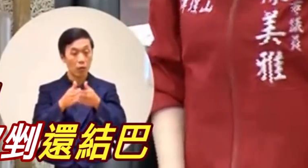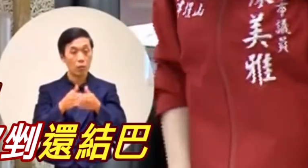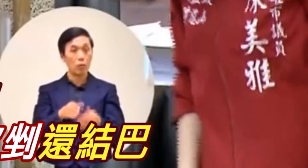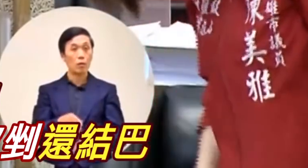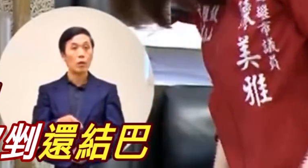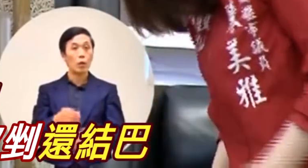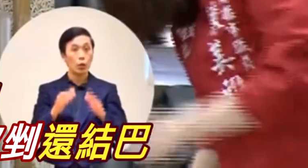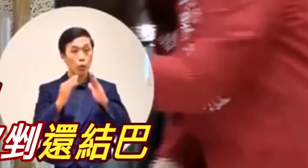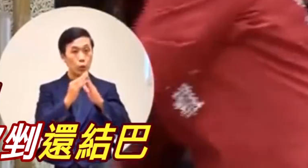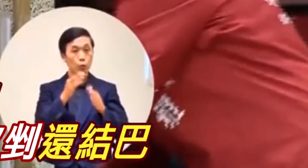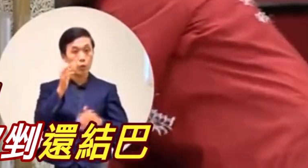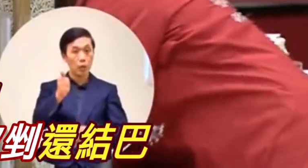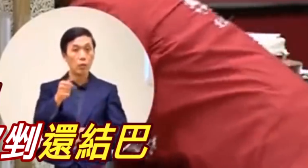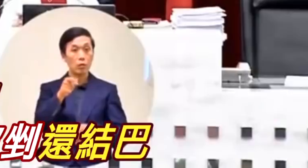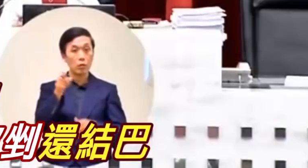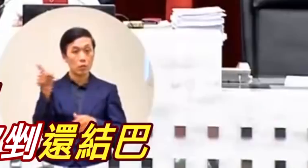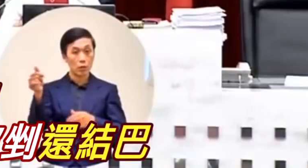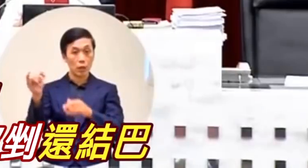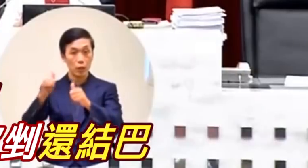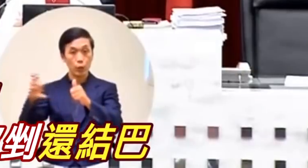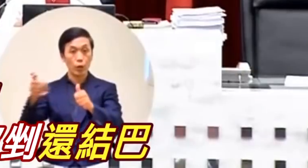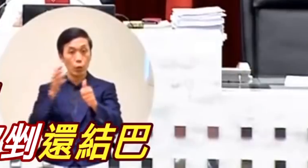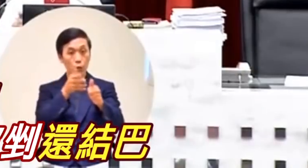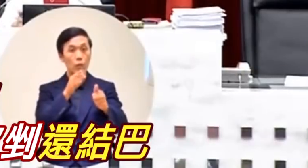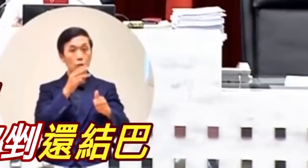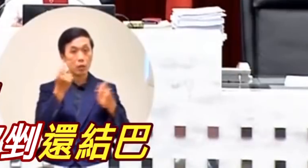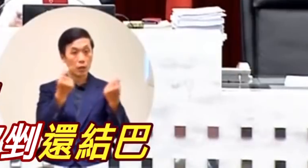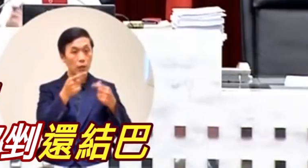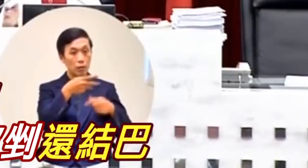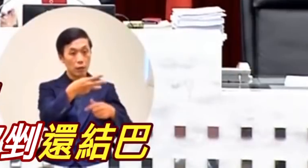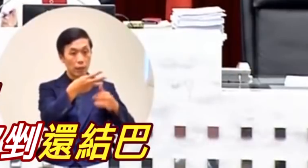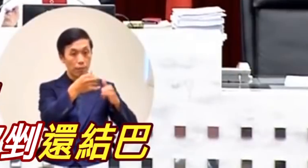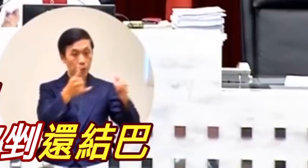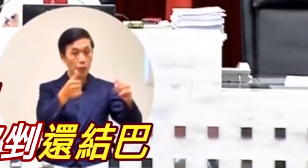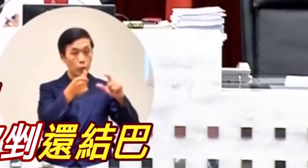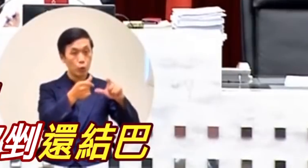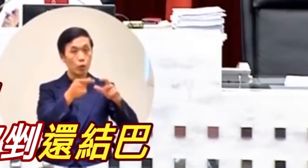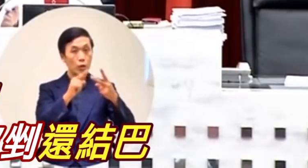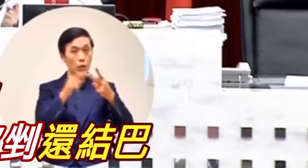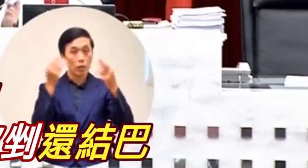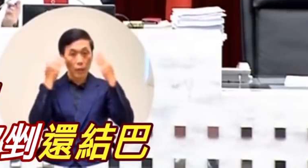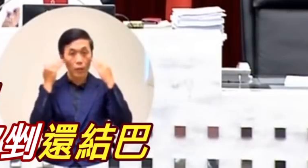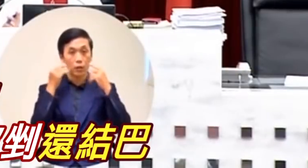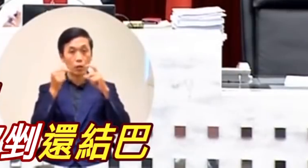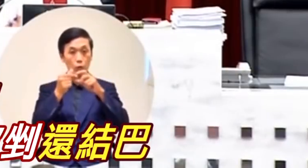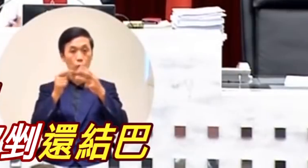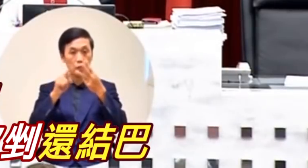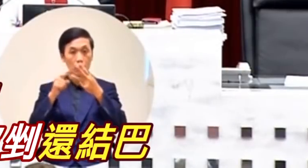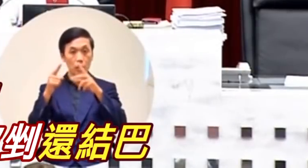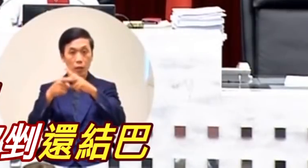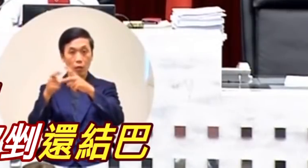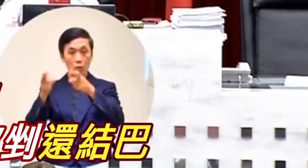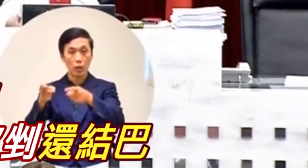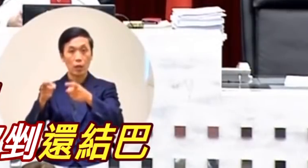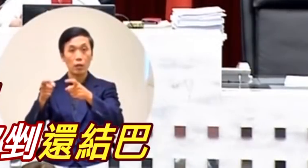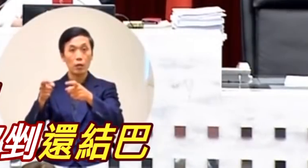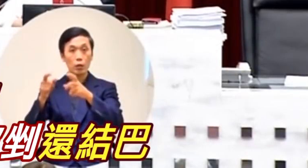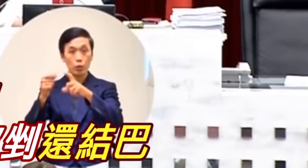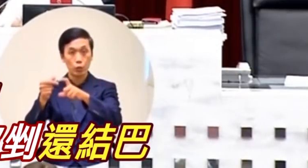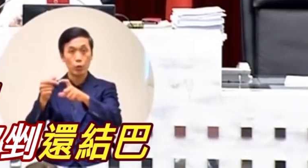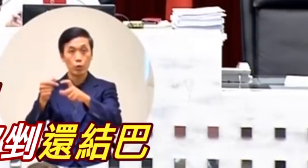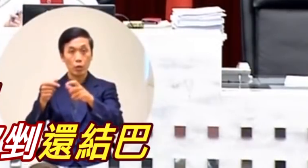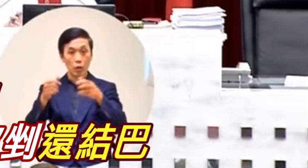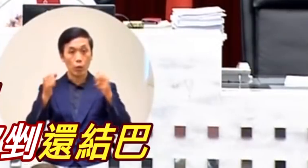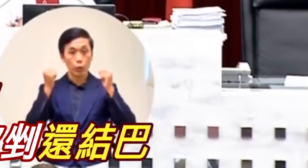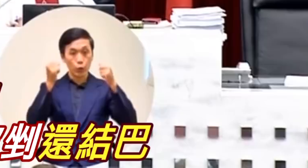像这样子三民区还有南子还有小港的这种规模的有没有